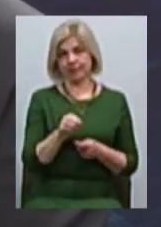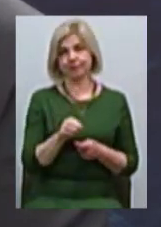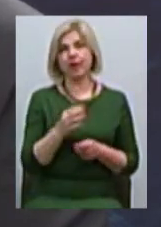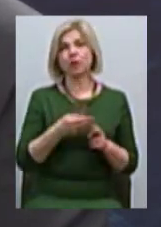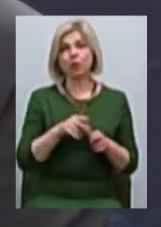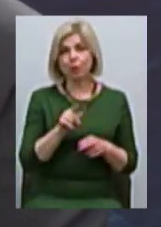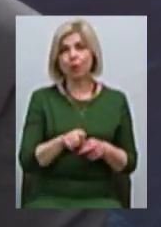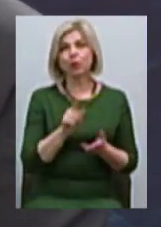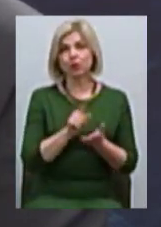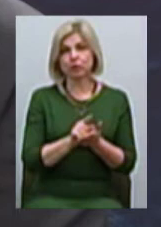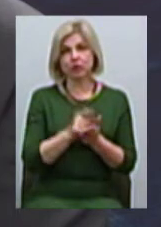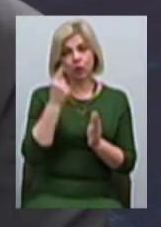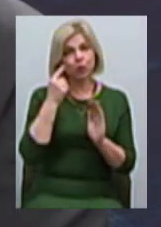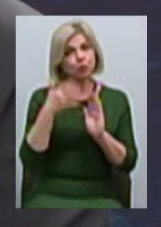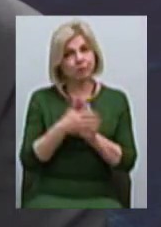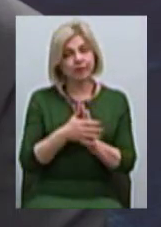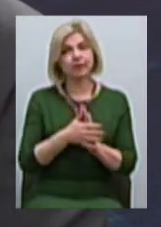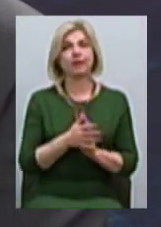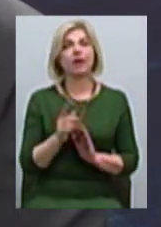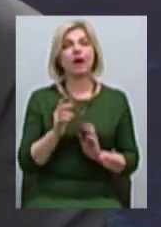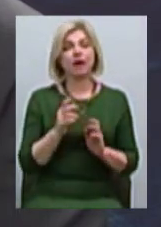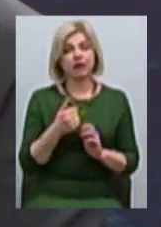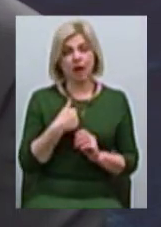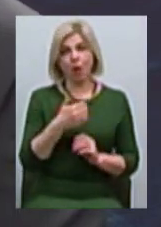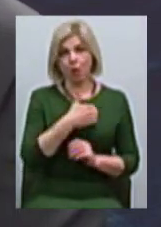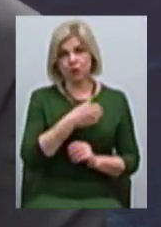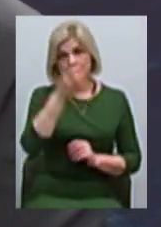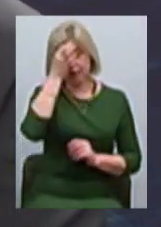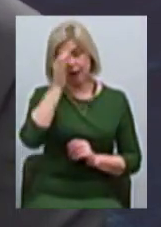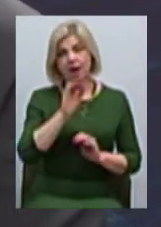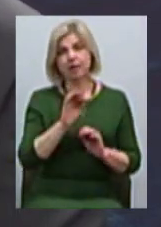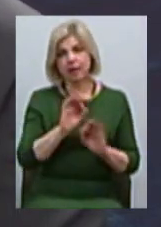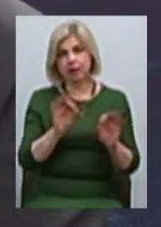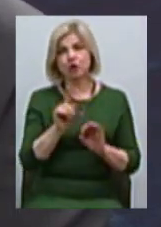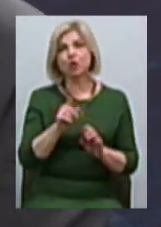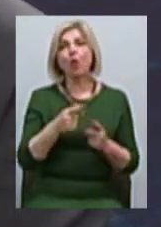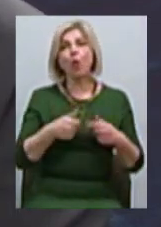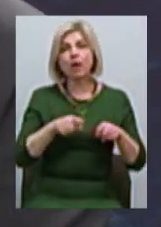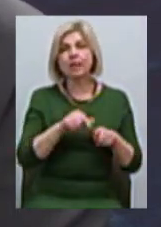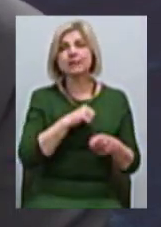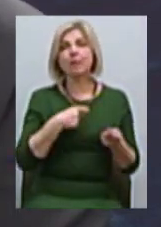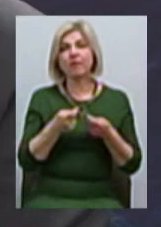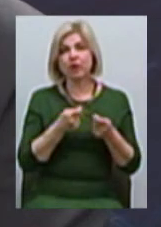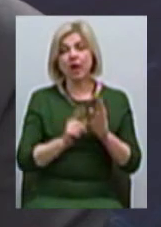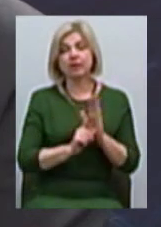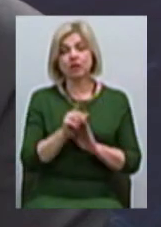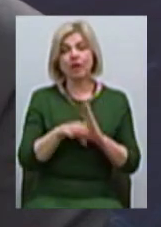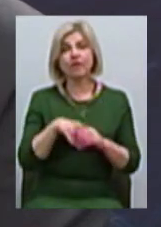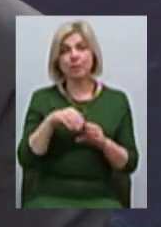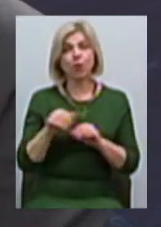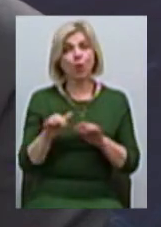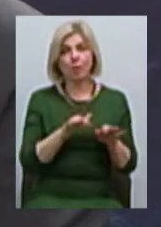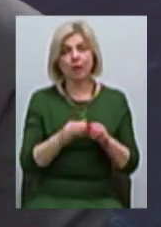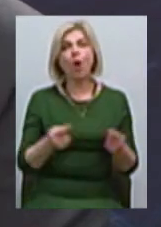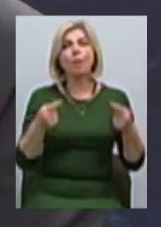ми повинні розуміти, що, і я просто хочу нагадати, що органи місцевого самоврядування ще на початку виборчої кампанії визначили